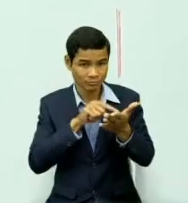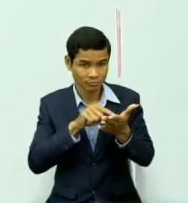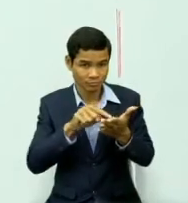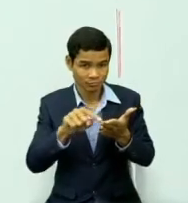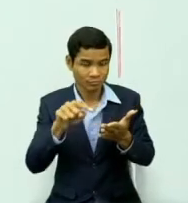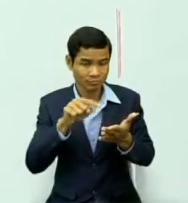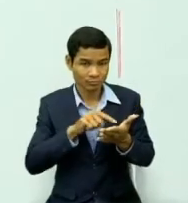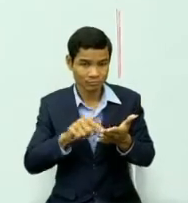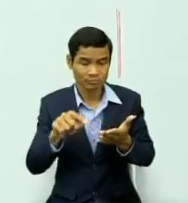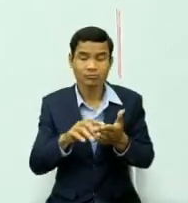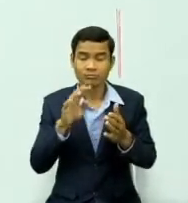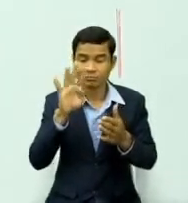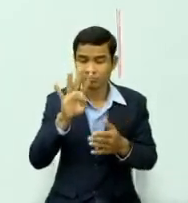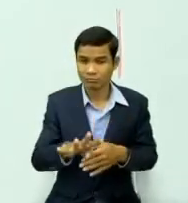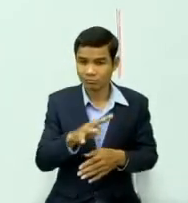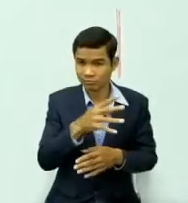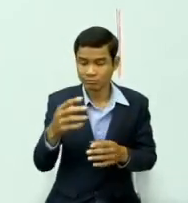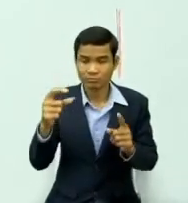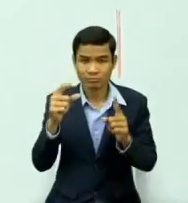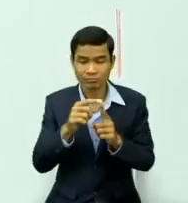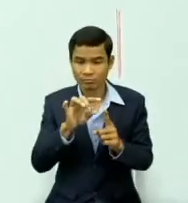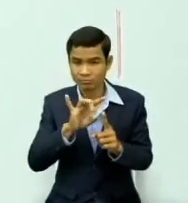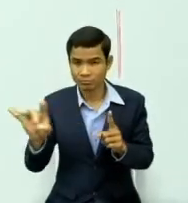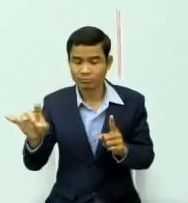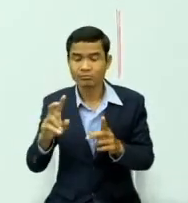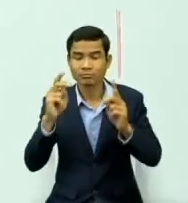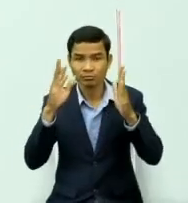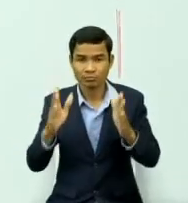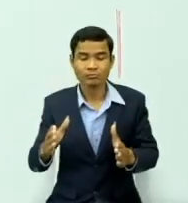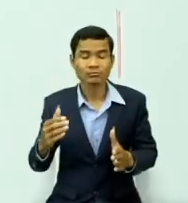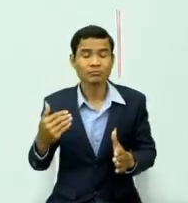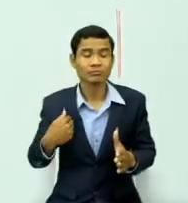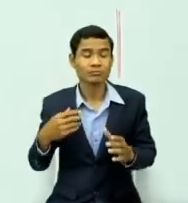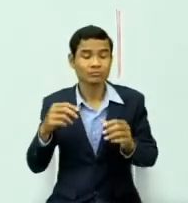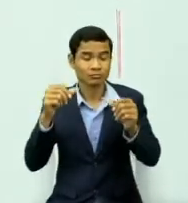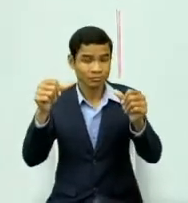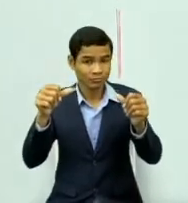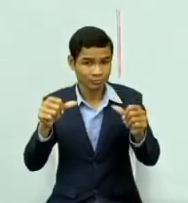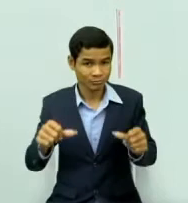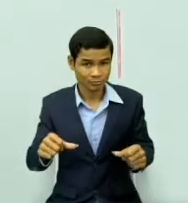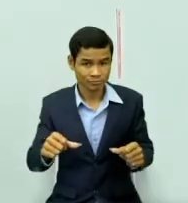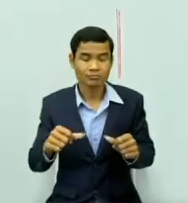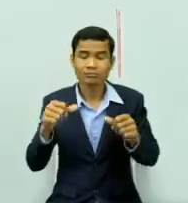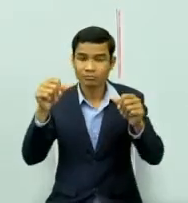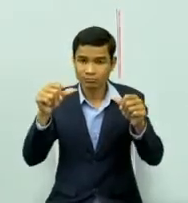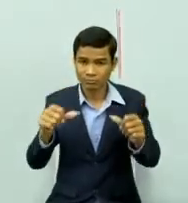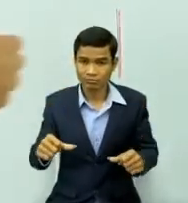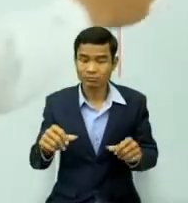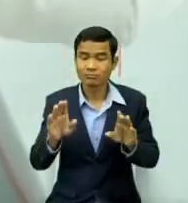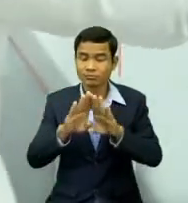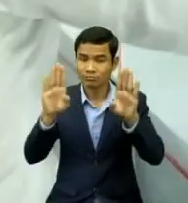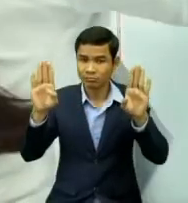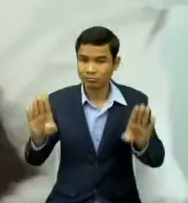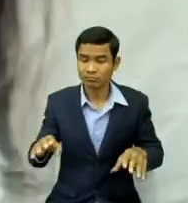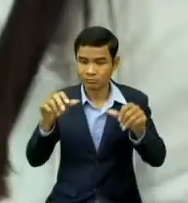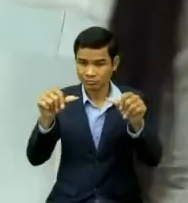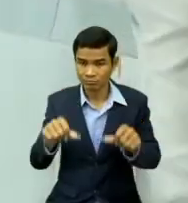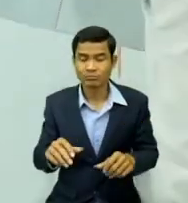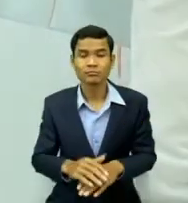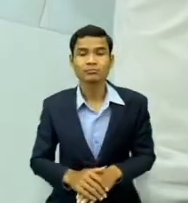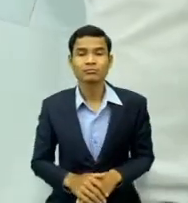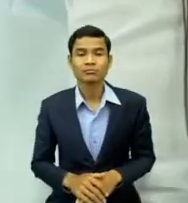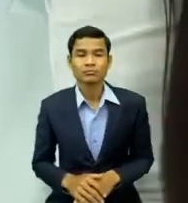nè khnóng nè con, ai nè cứ cô miến bác tà ráng phiền ní này lừa cả đá khiên tai nè con,